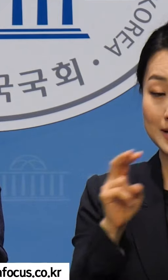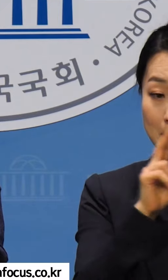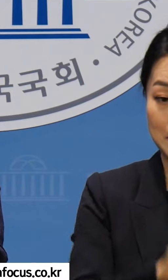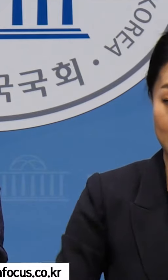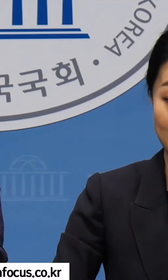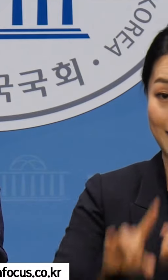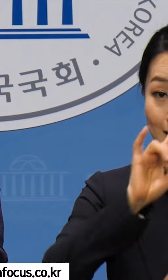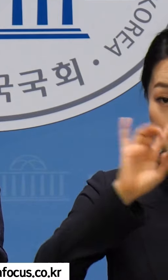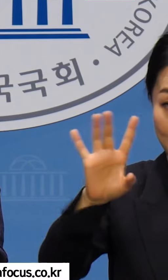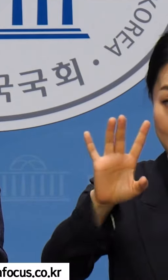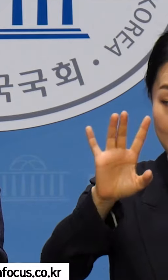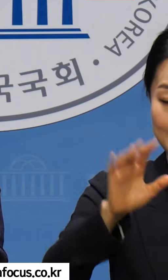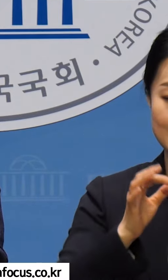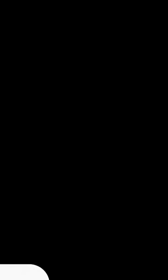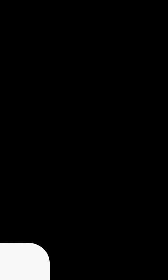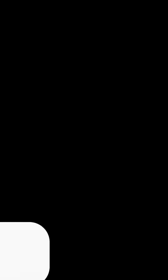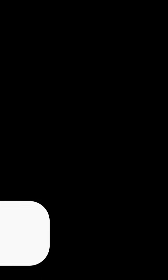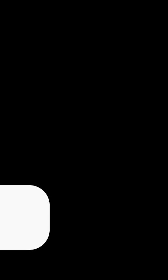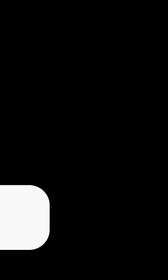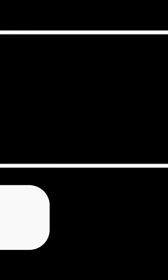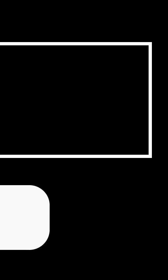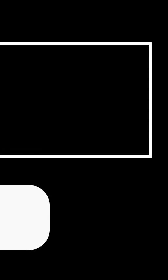검증하겠다 하겠습니다